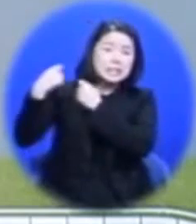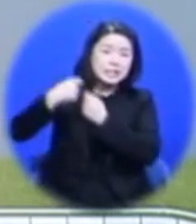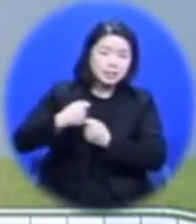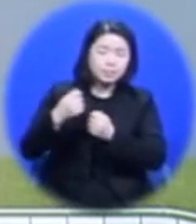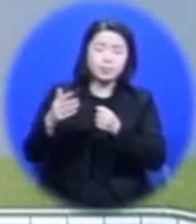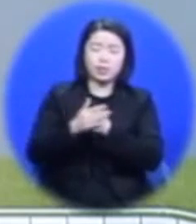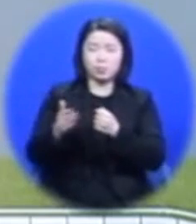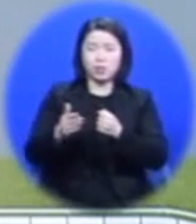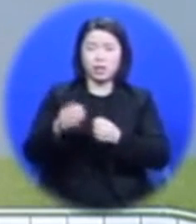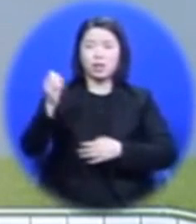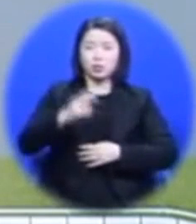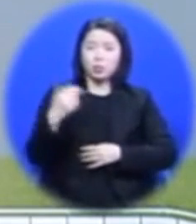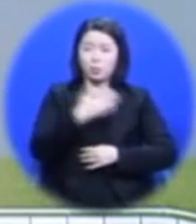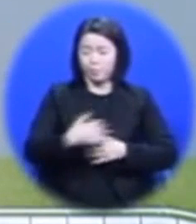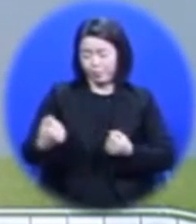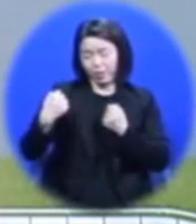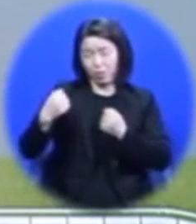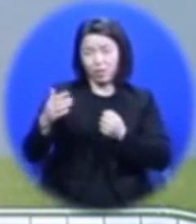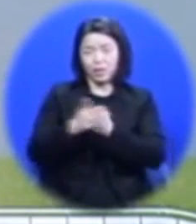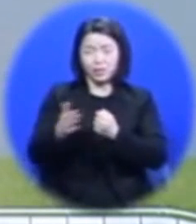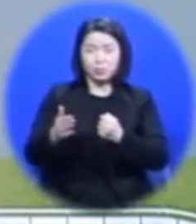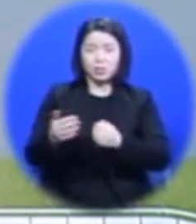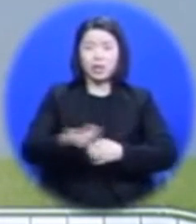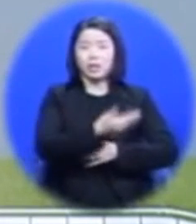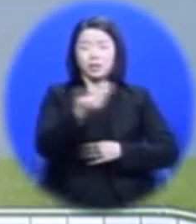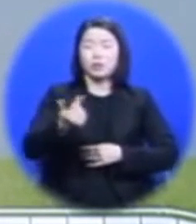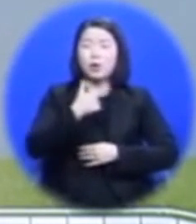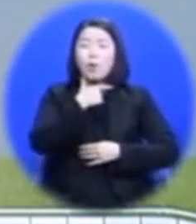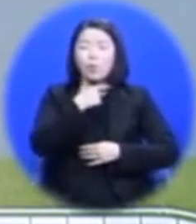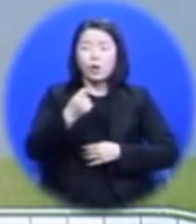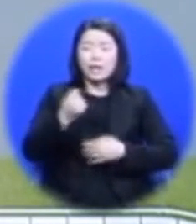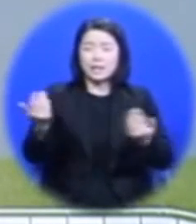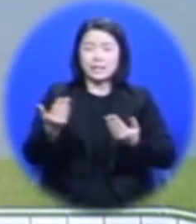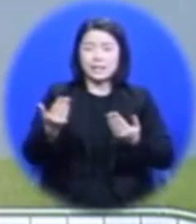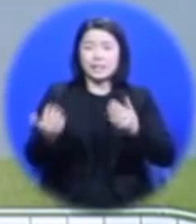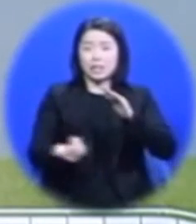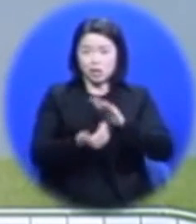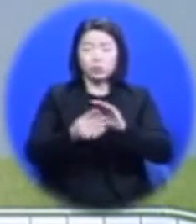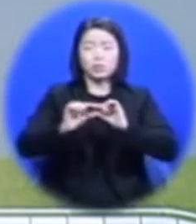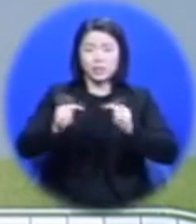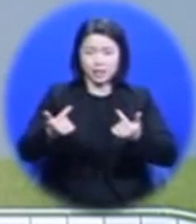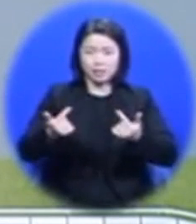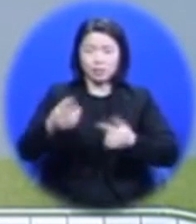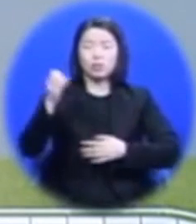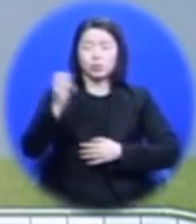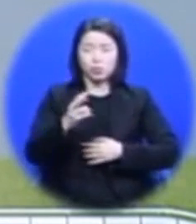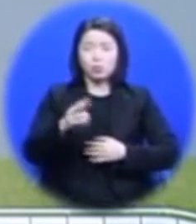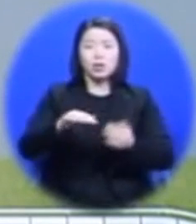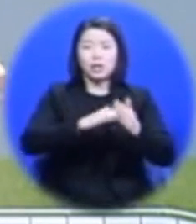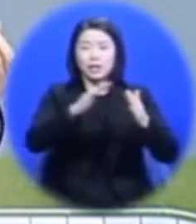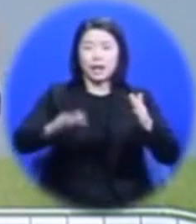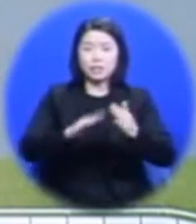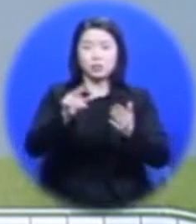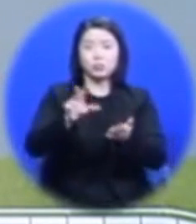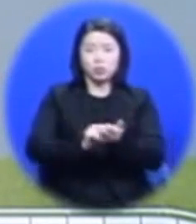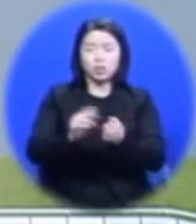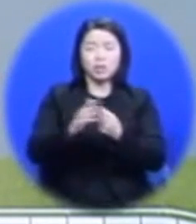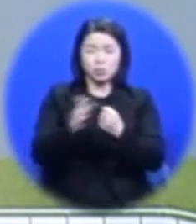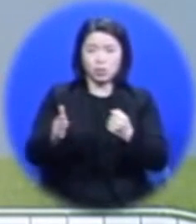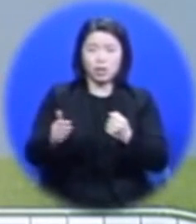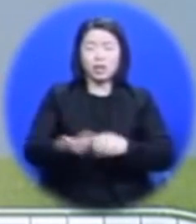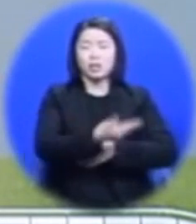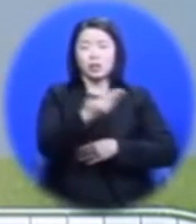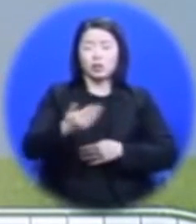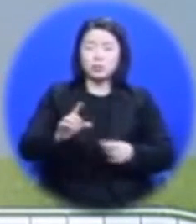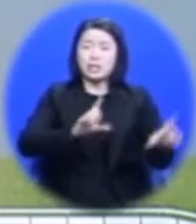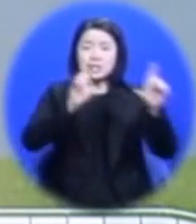또는 건강 때문에 또는 여러분이 원하던 일이 이루어지지 않아서 가정 문제 때문에 여러분이